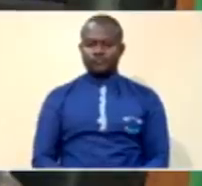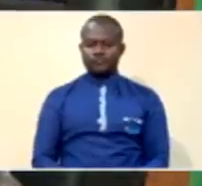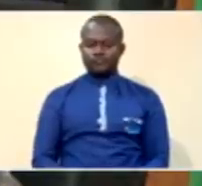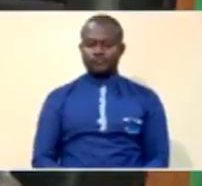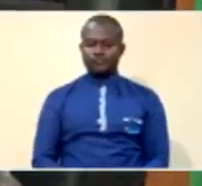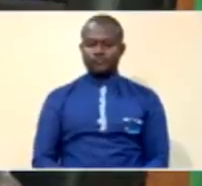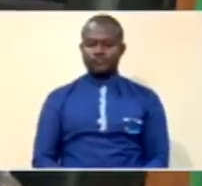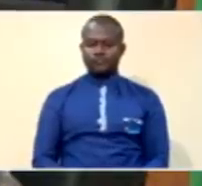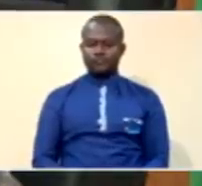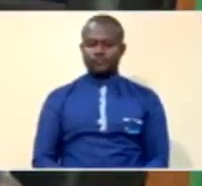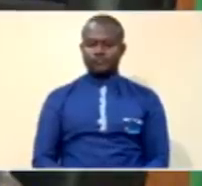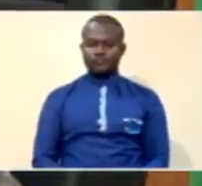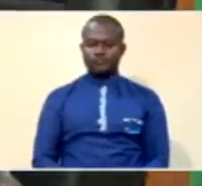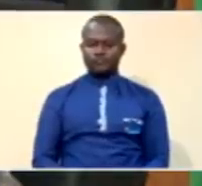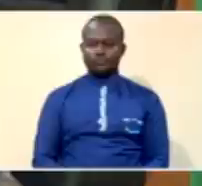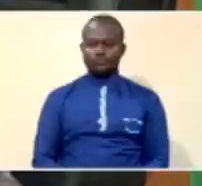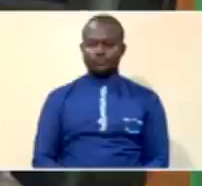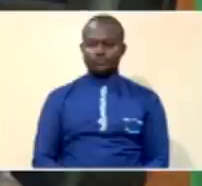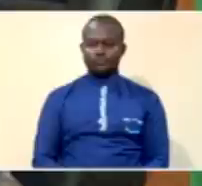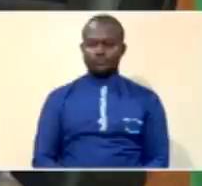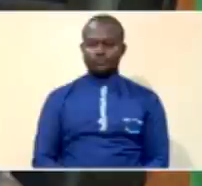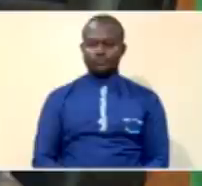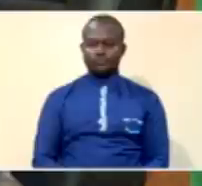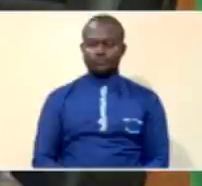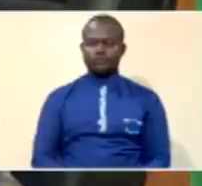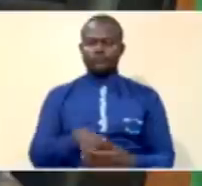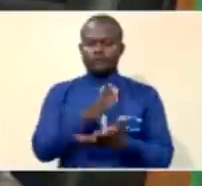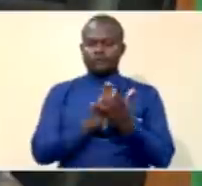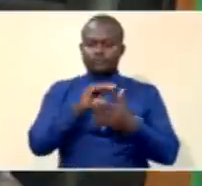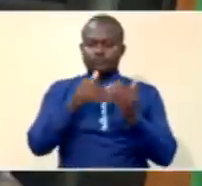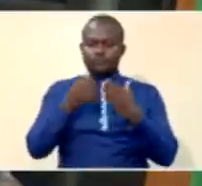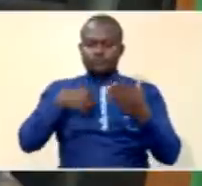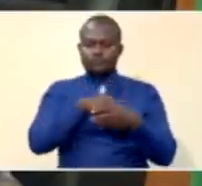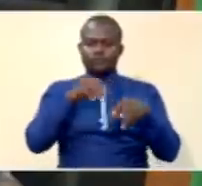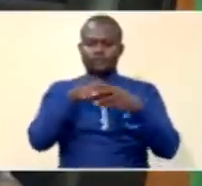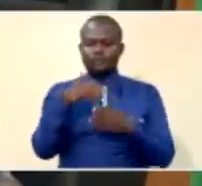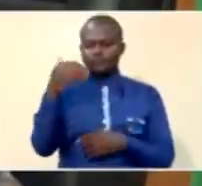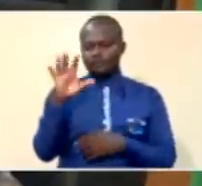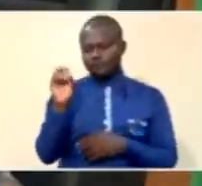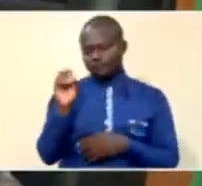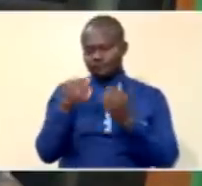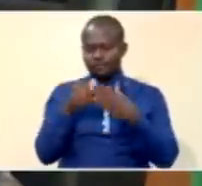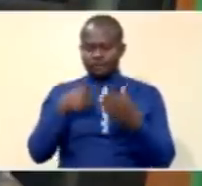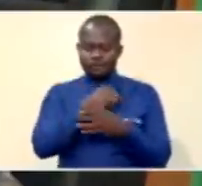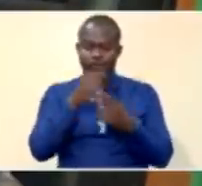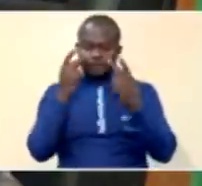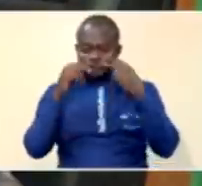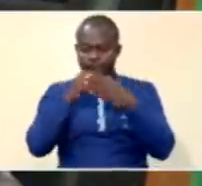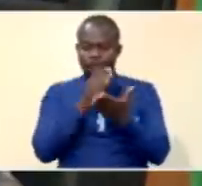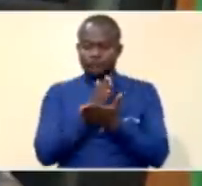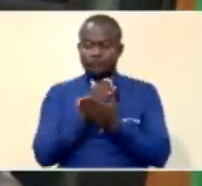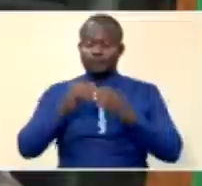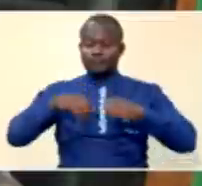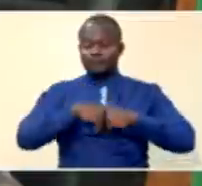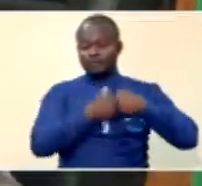Imyaka 26 itabasha kugerwaho. Bamwe bavuga ati $200,000, abandi bavuga ati $500,000. Aho gasanga mu byukuri impaka mu